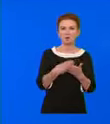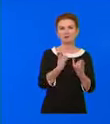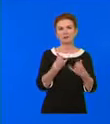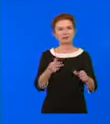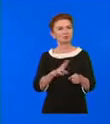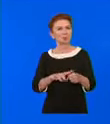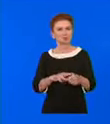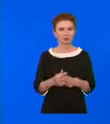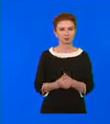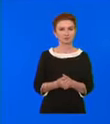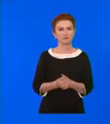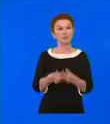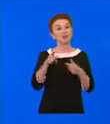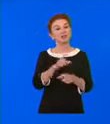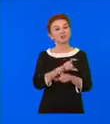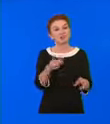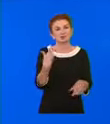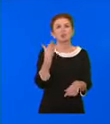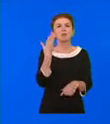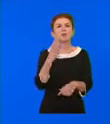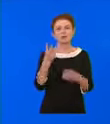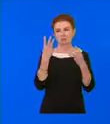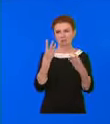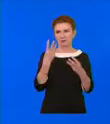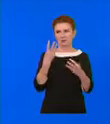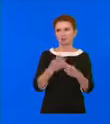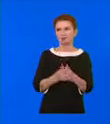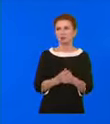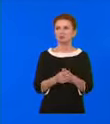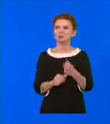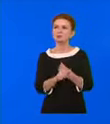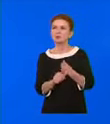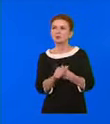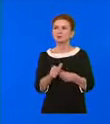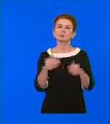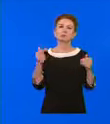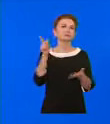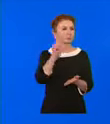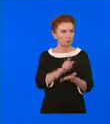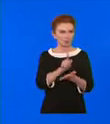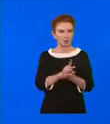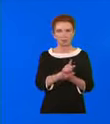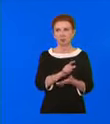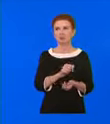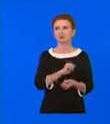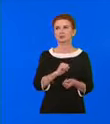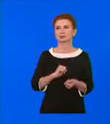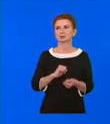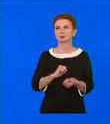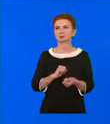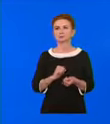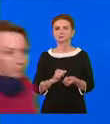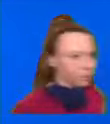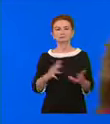Ten okres był bardzo ważny, ponieważ w dużym stopniu udało nam się zapanować